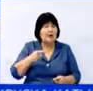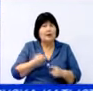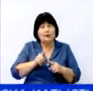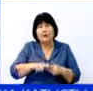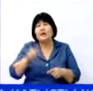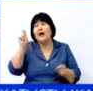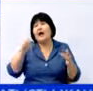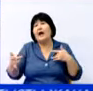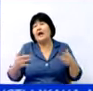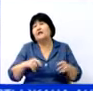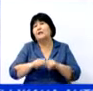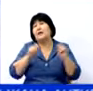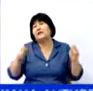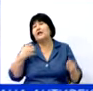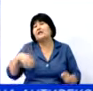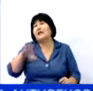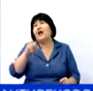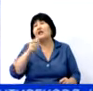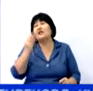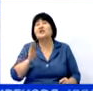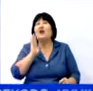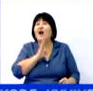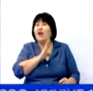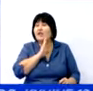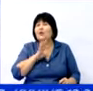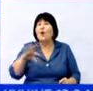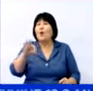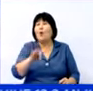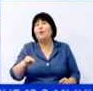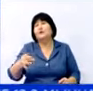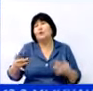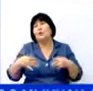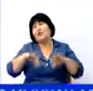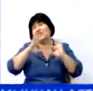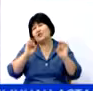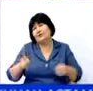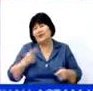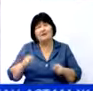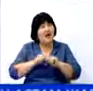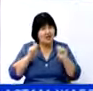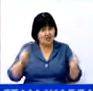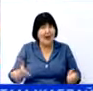аталмыш фестиваль шымылдығы Сыр Алаштың анасы атты облыс өнер шеберлерінің концертімен ашылмақ.